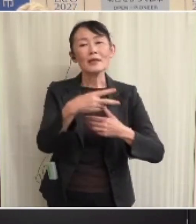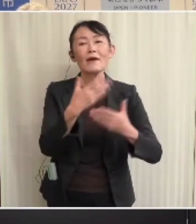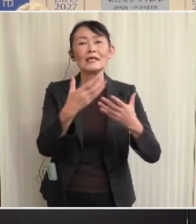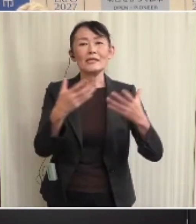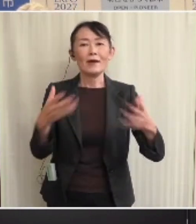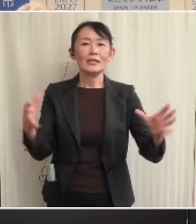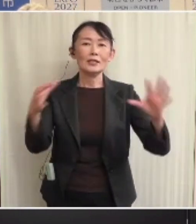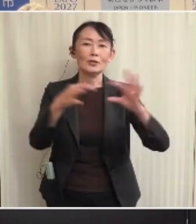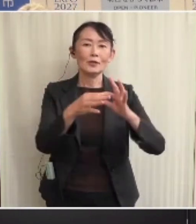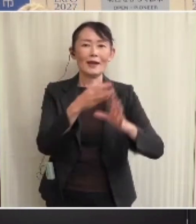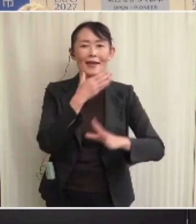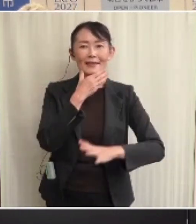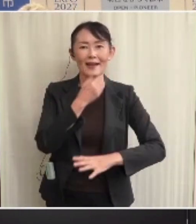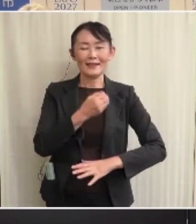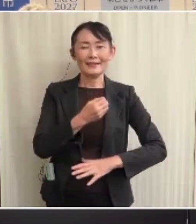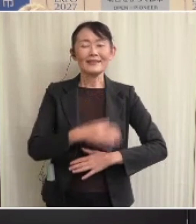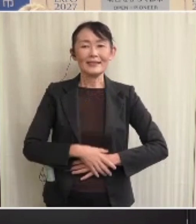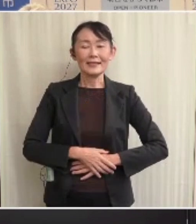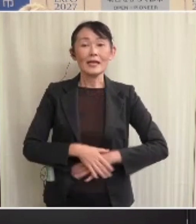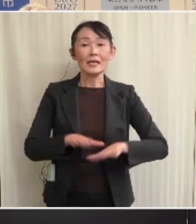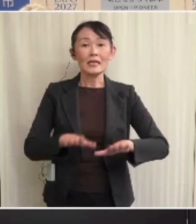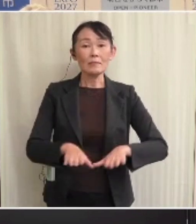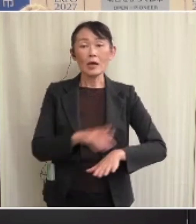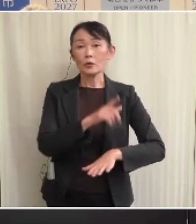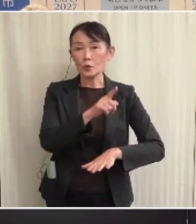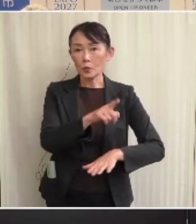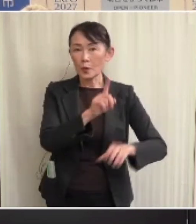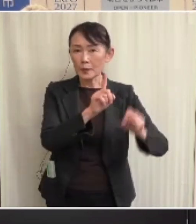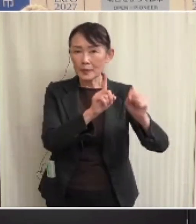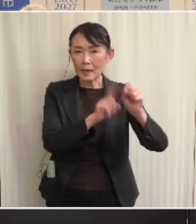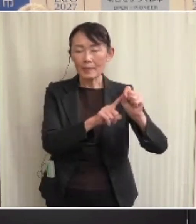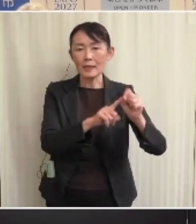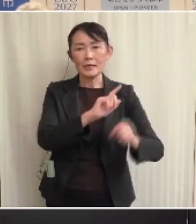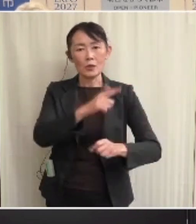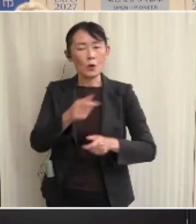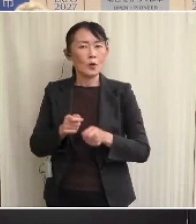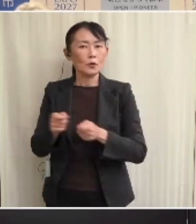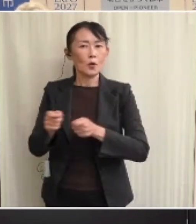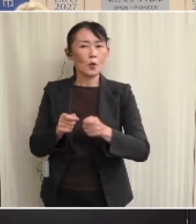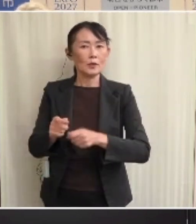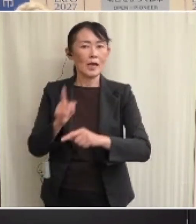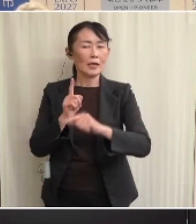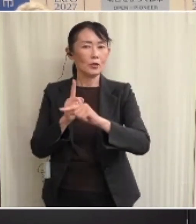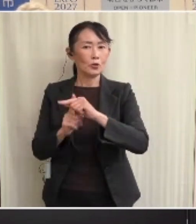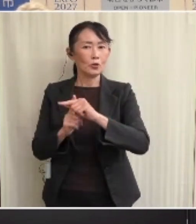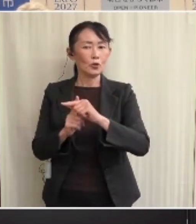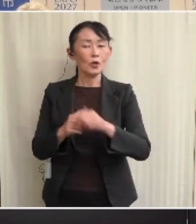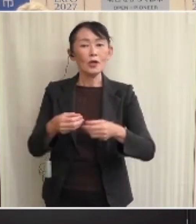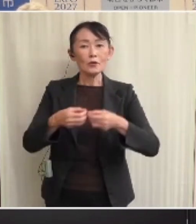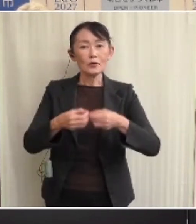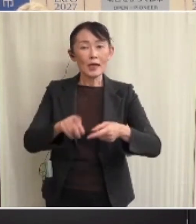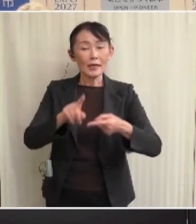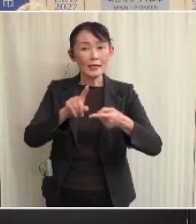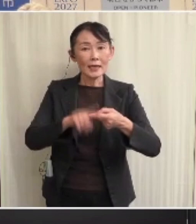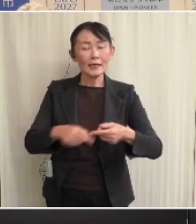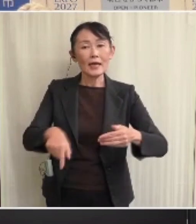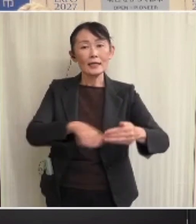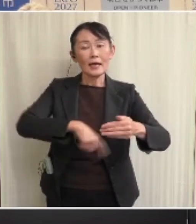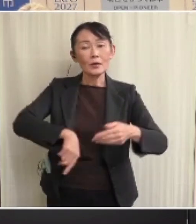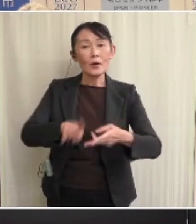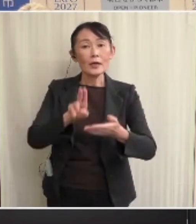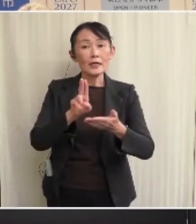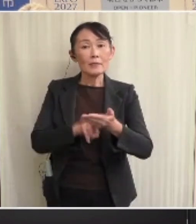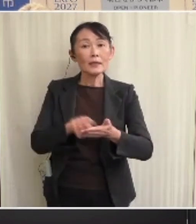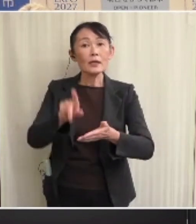在実現に向けてですねさまざま調整しているところでございますので、まあ、具体的な内容が決まり次第改め